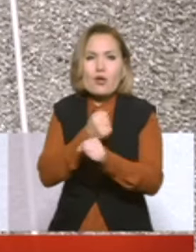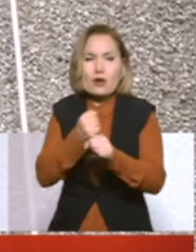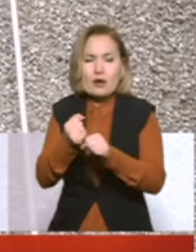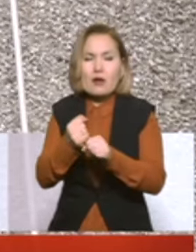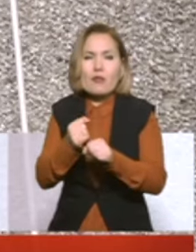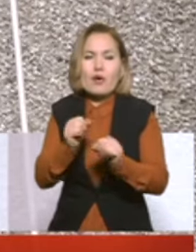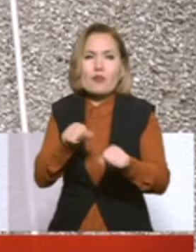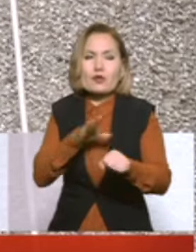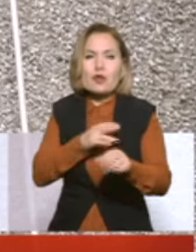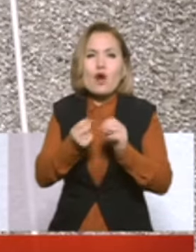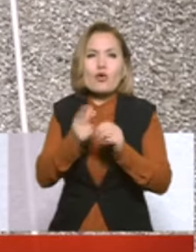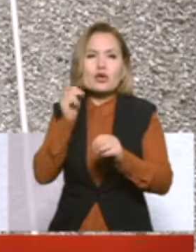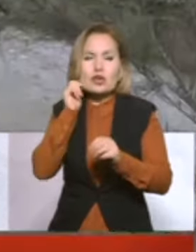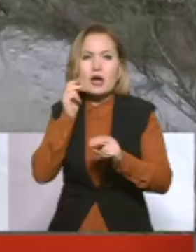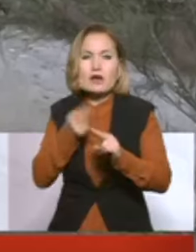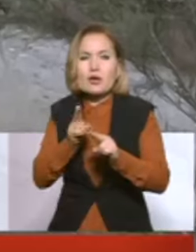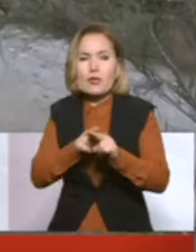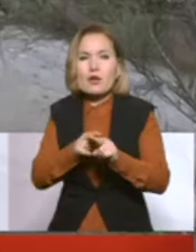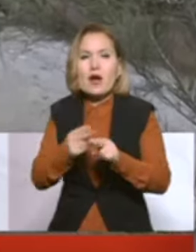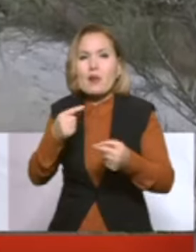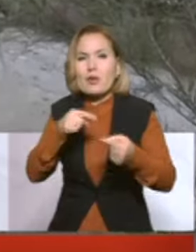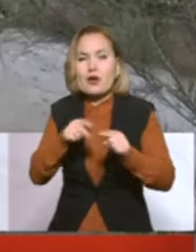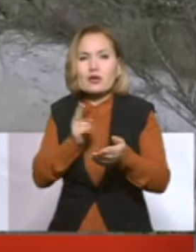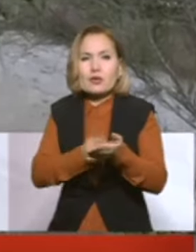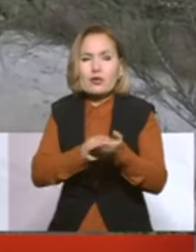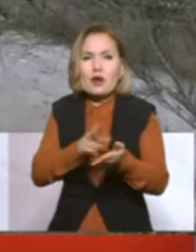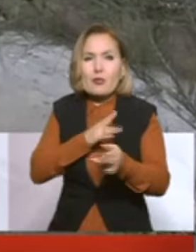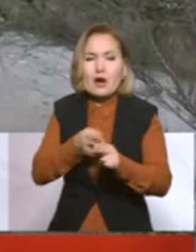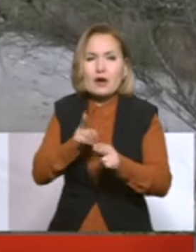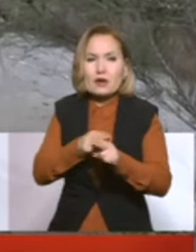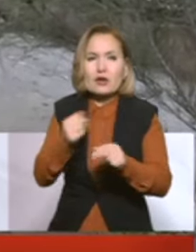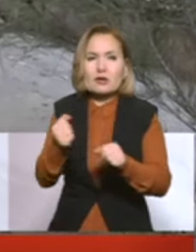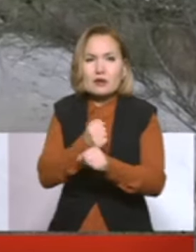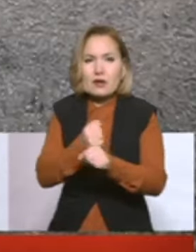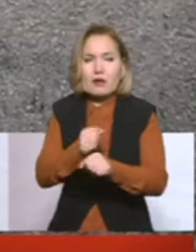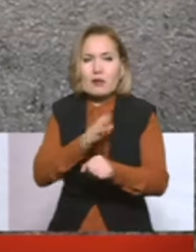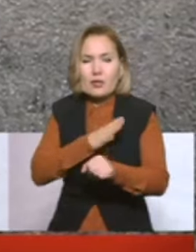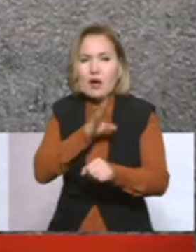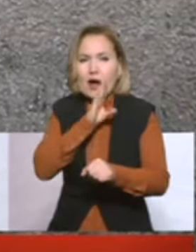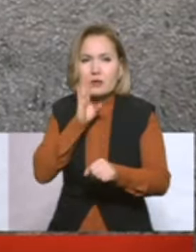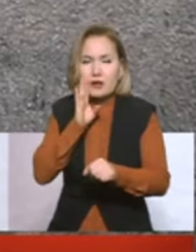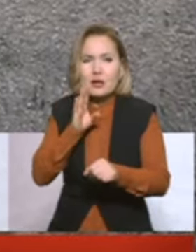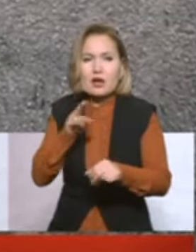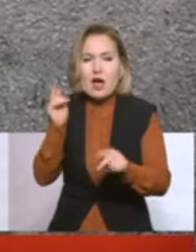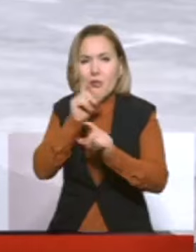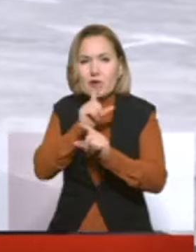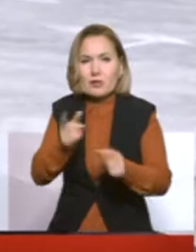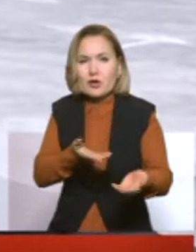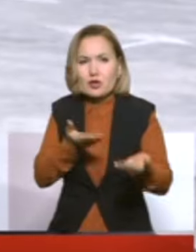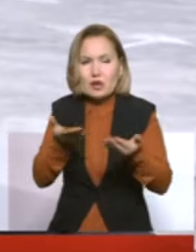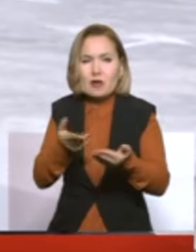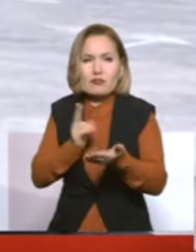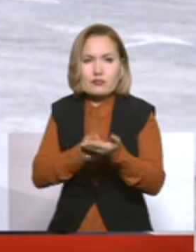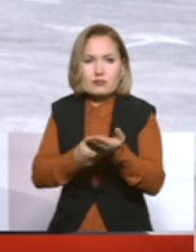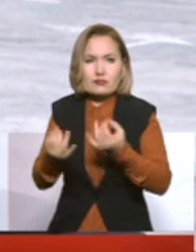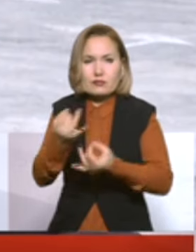жастағы қыз бен қатарластары арасында түсініспеушілік болып, ата-аналары мектепке шақыртылған көрінеді. Бұл қызымыз